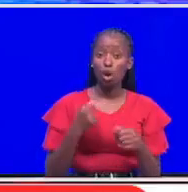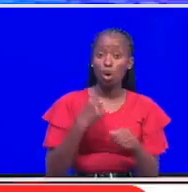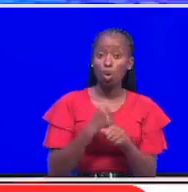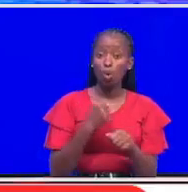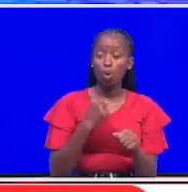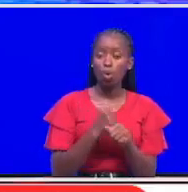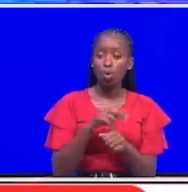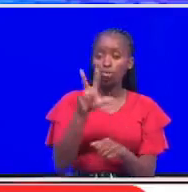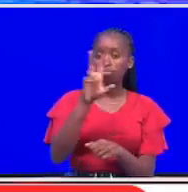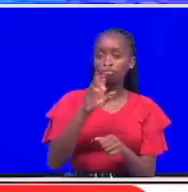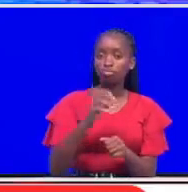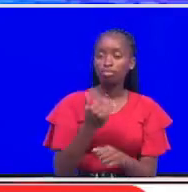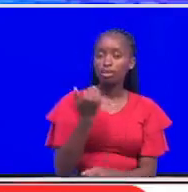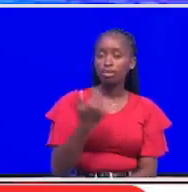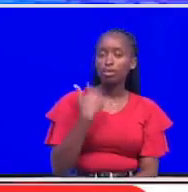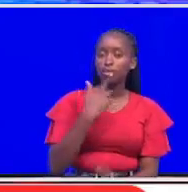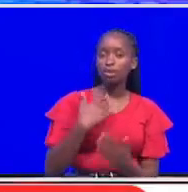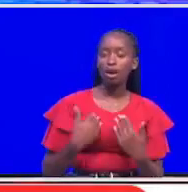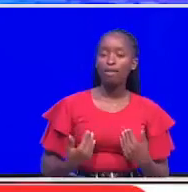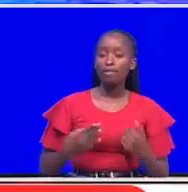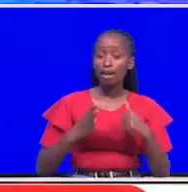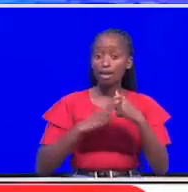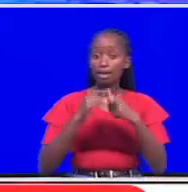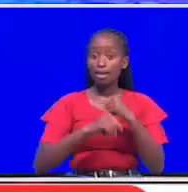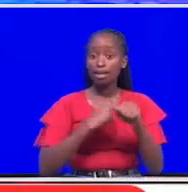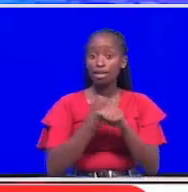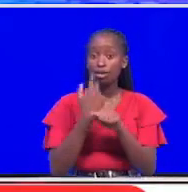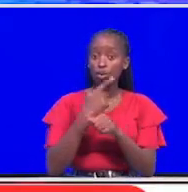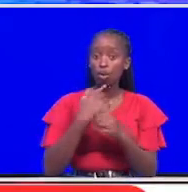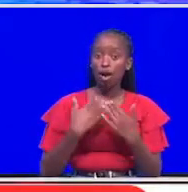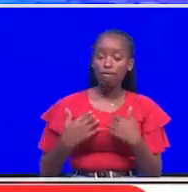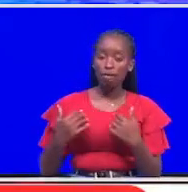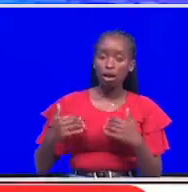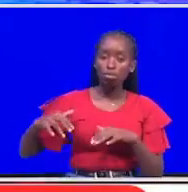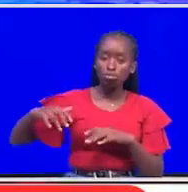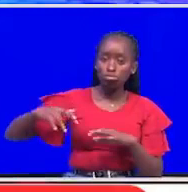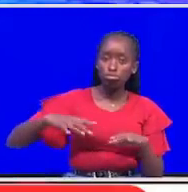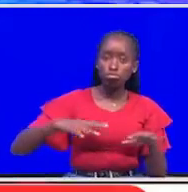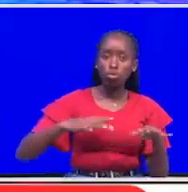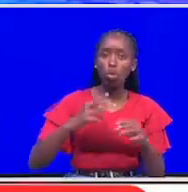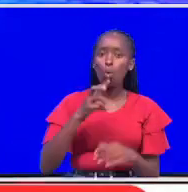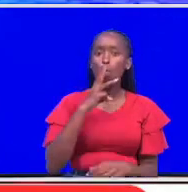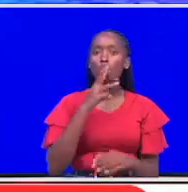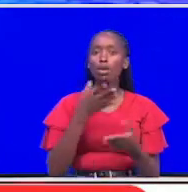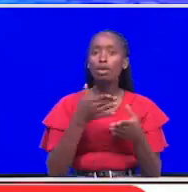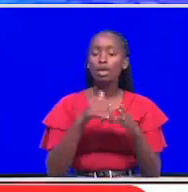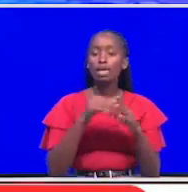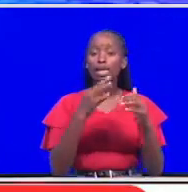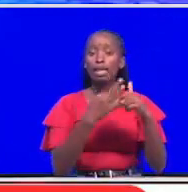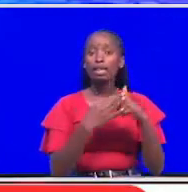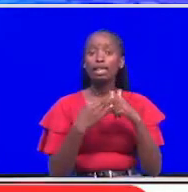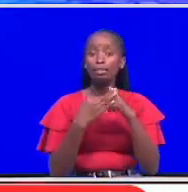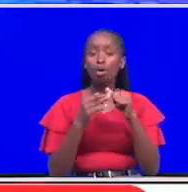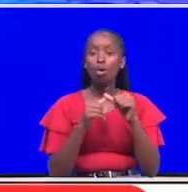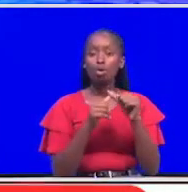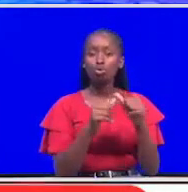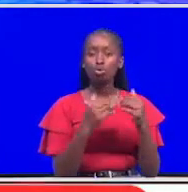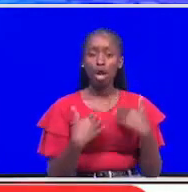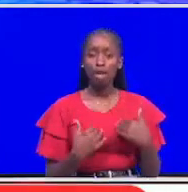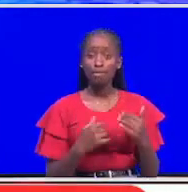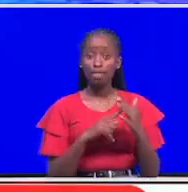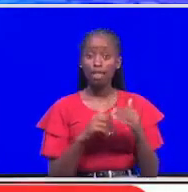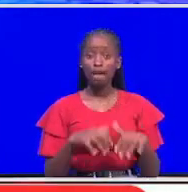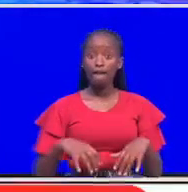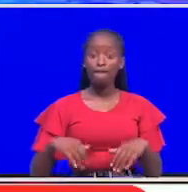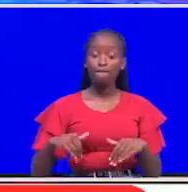saka mtoto mwenye umri wa miaka 9 aliyesombwa na maji eneo la Kibra hapa jini Nairobi zinaendelea. Hii ni kufuatia mvua